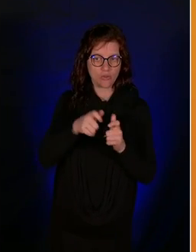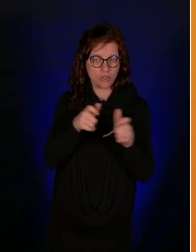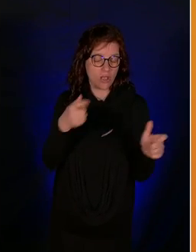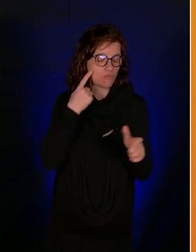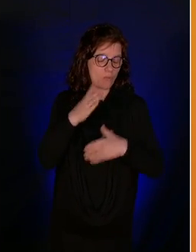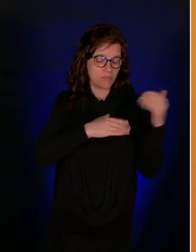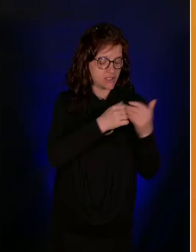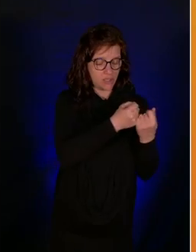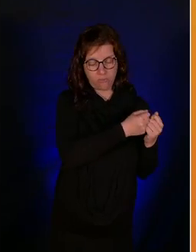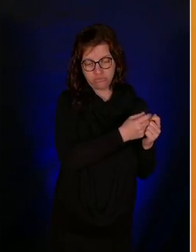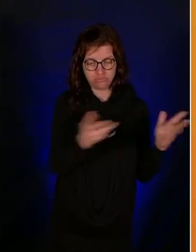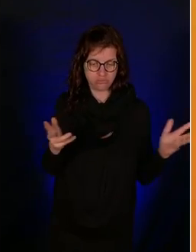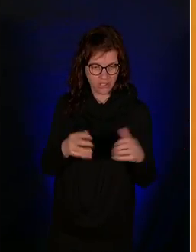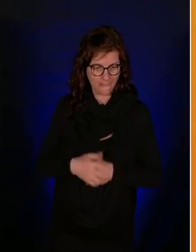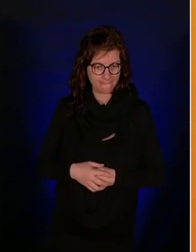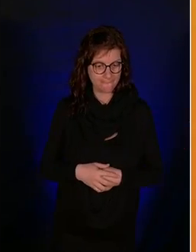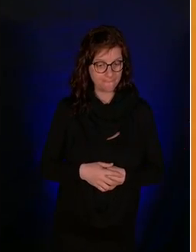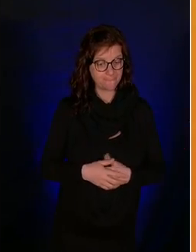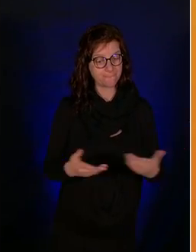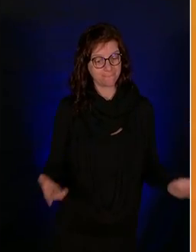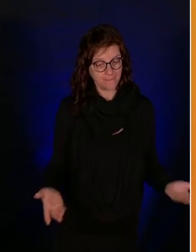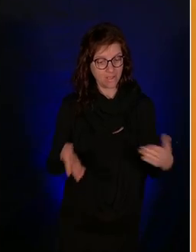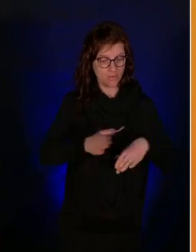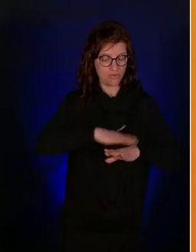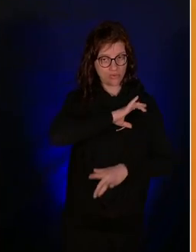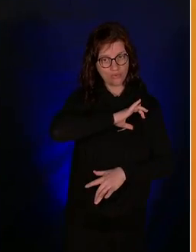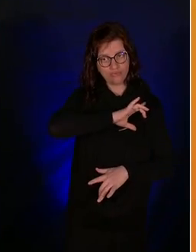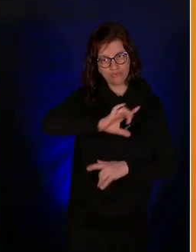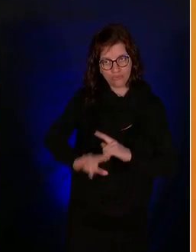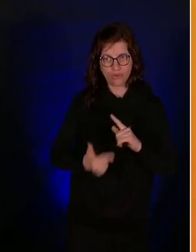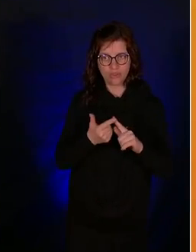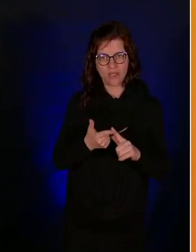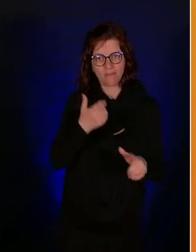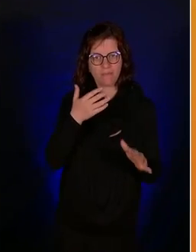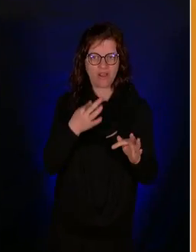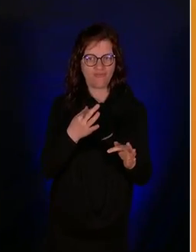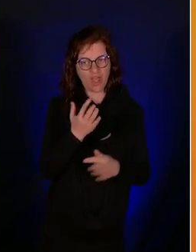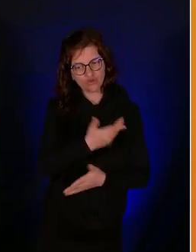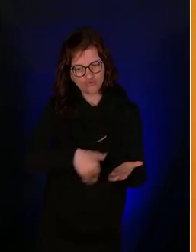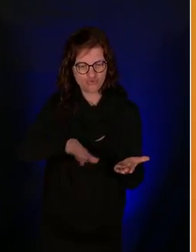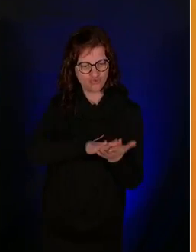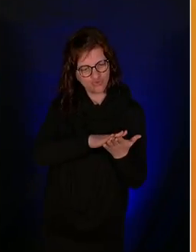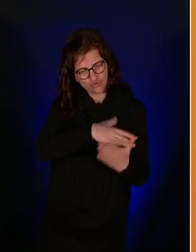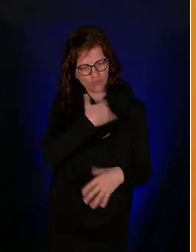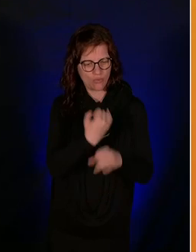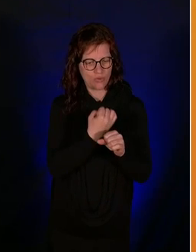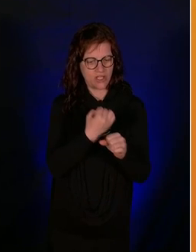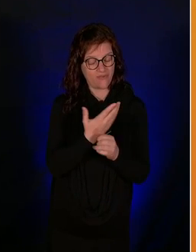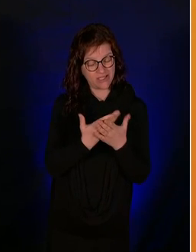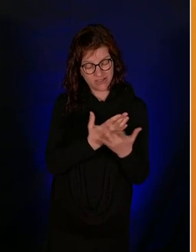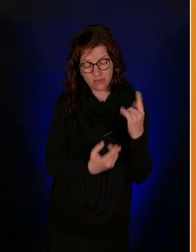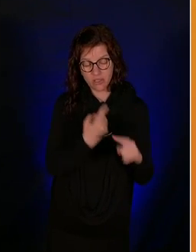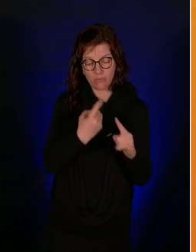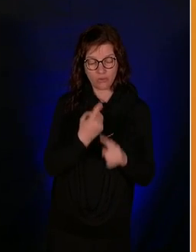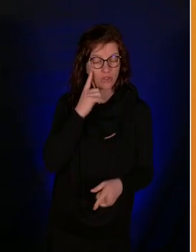professions. Ça m'amène enfin au second point sur la question de la double besogne qui est au cœur aussi de cette question-là. Parce que dans